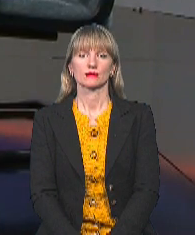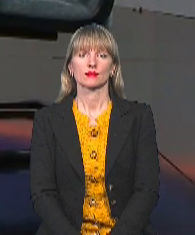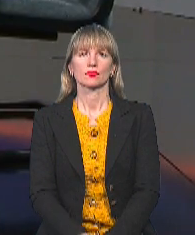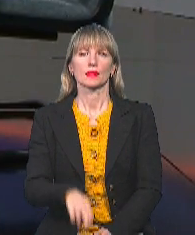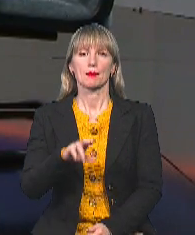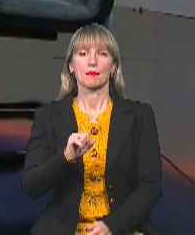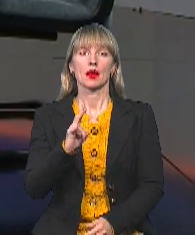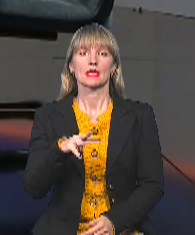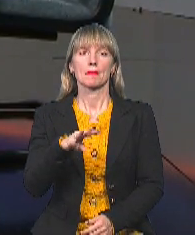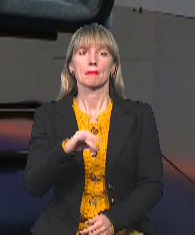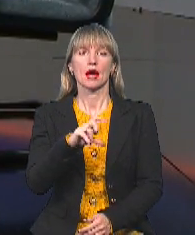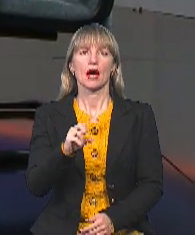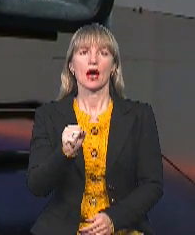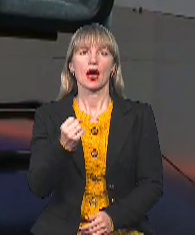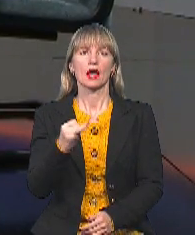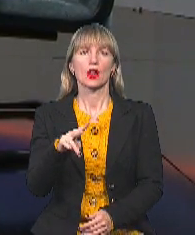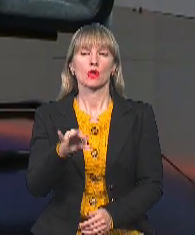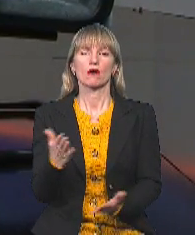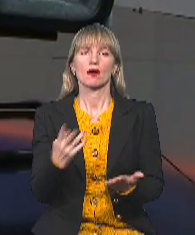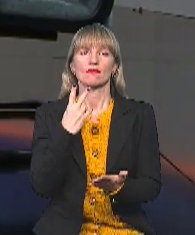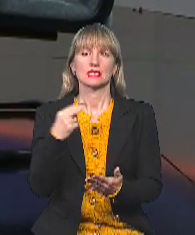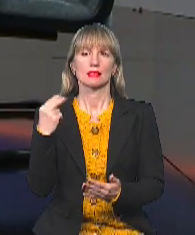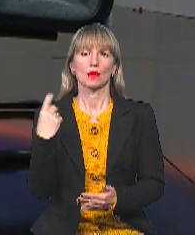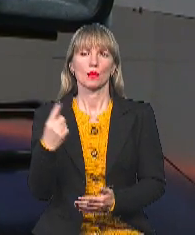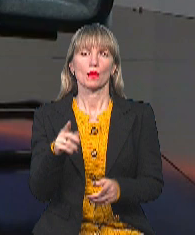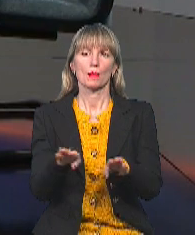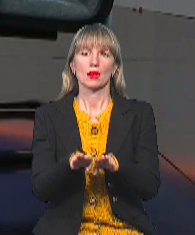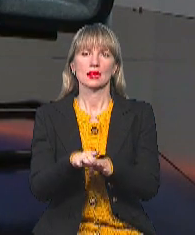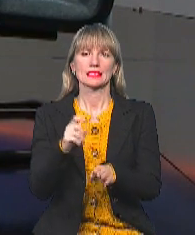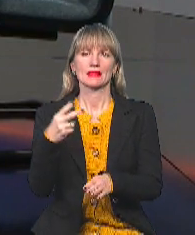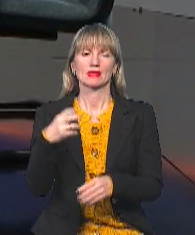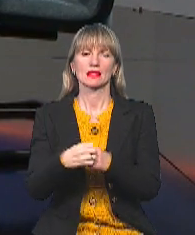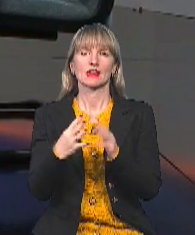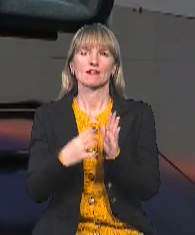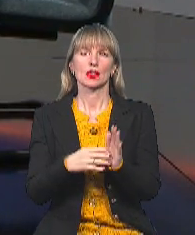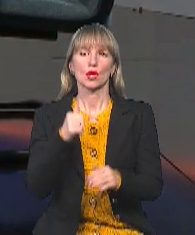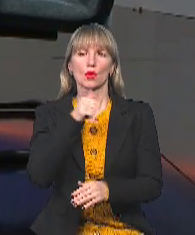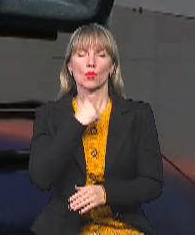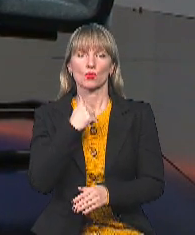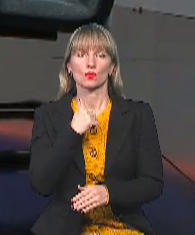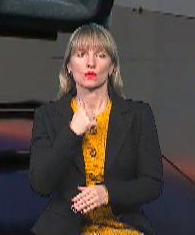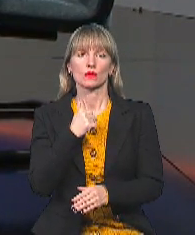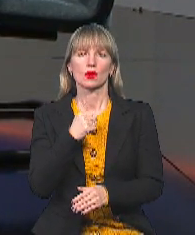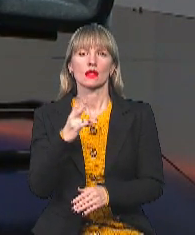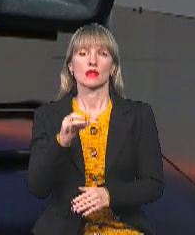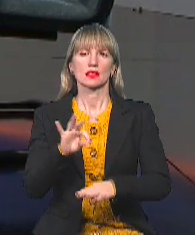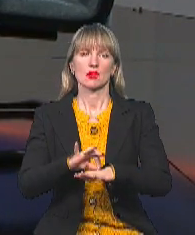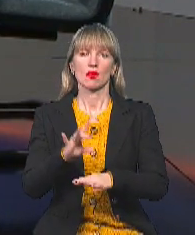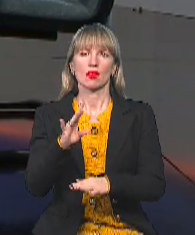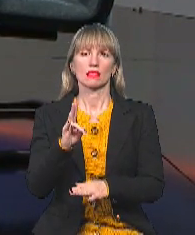Пане Михайле, як виглядає Запорізька область от за підсумками 2019 року на фоні всієї країни на захворюваність на